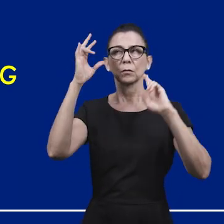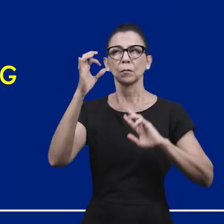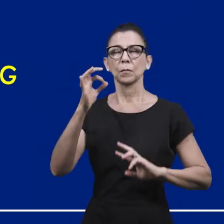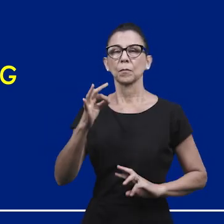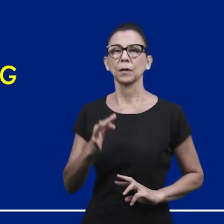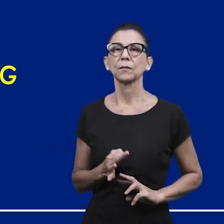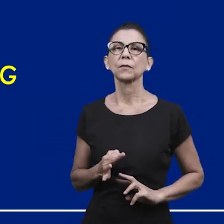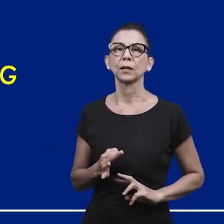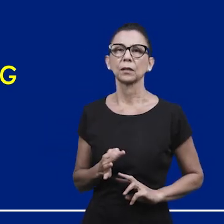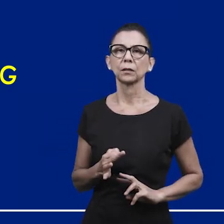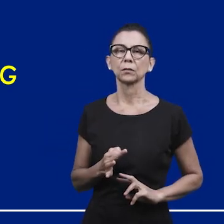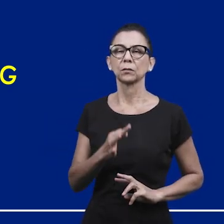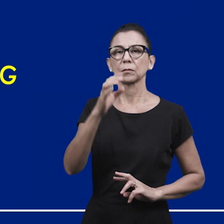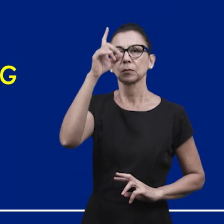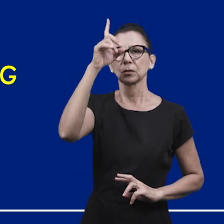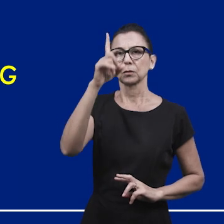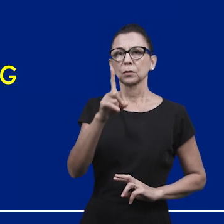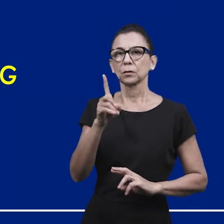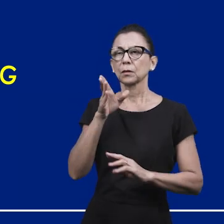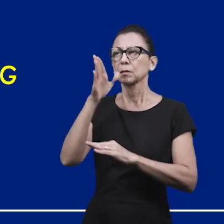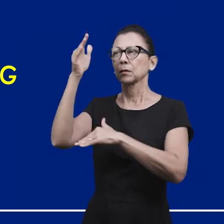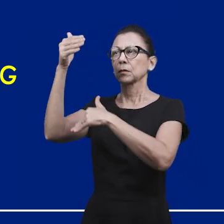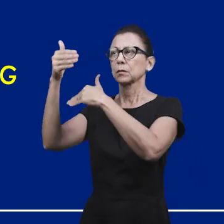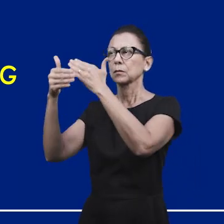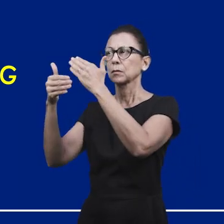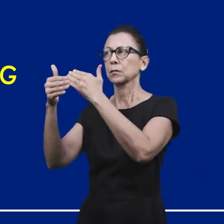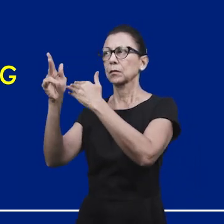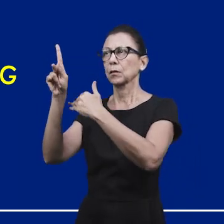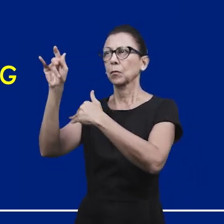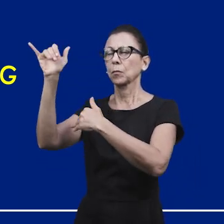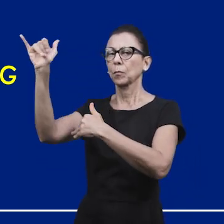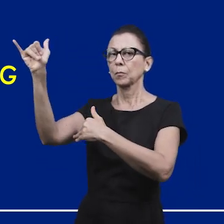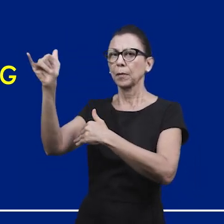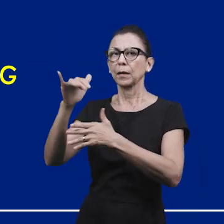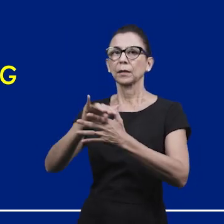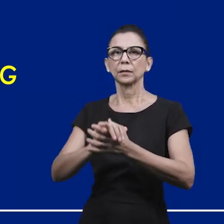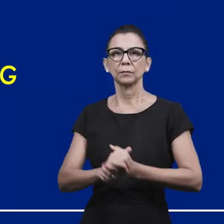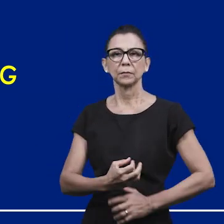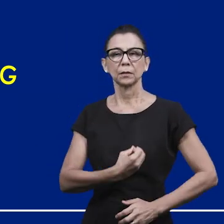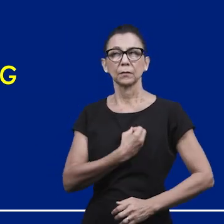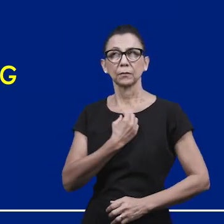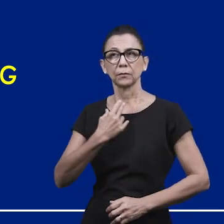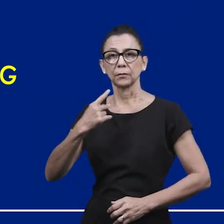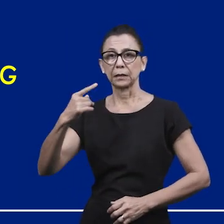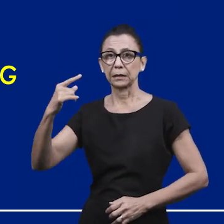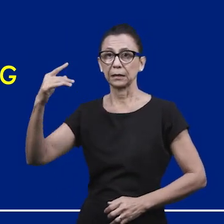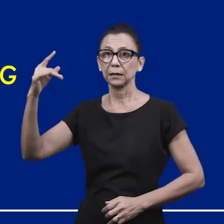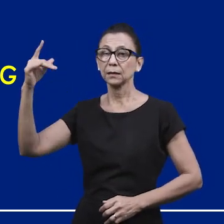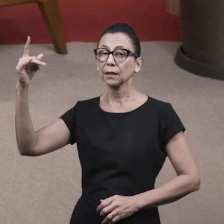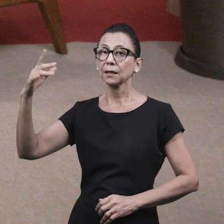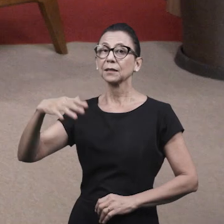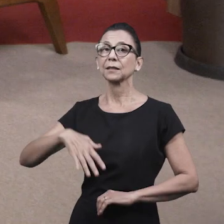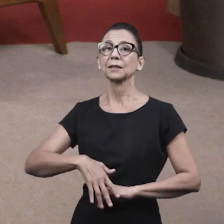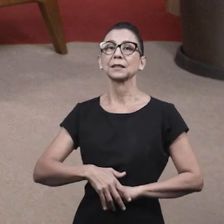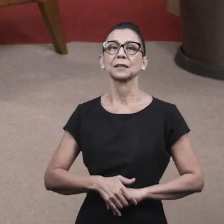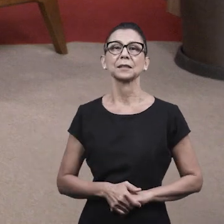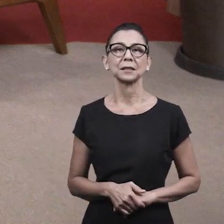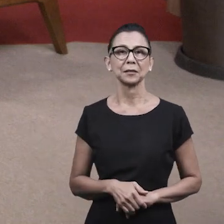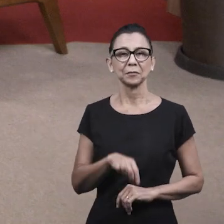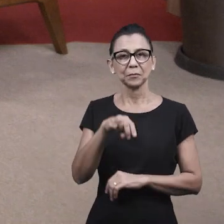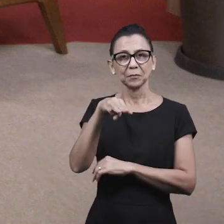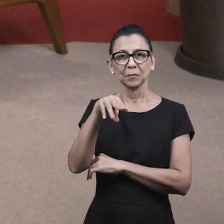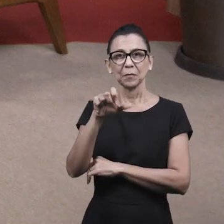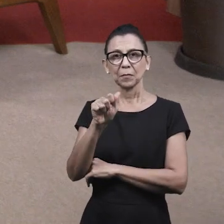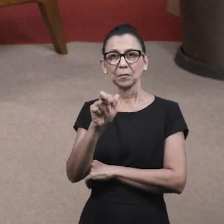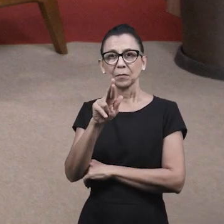le droit au pardon de nos péchés et à la vie éternelle. Maria Clara Muniz Bezerra, qui